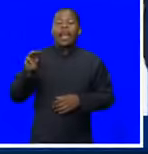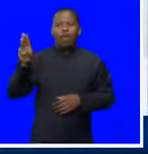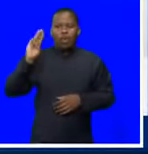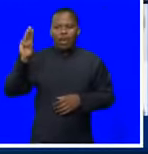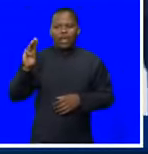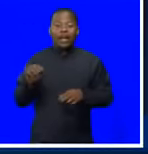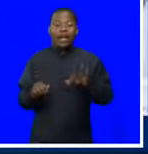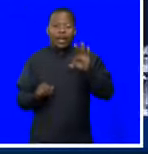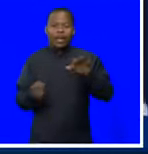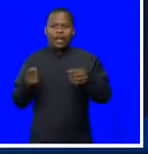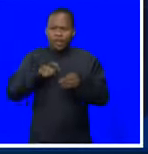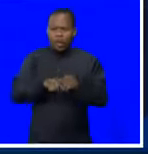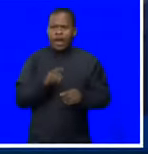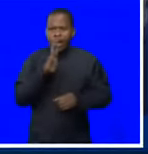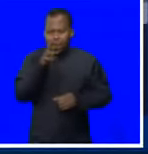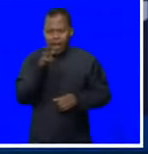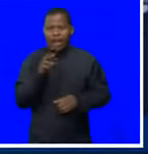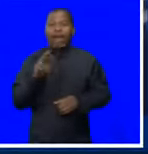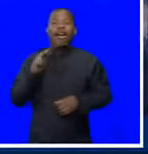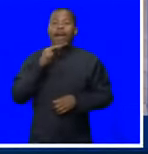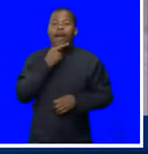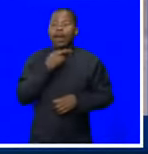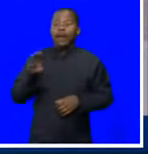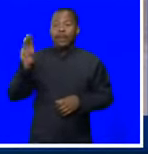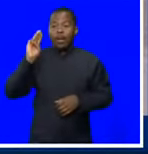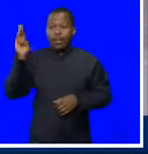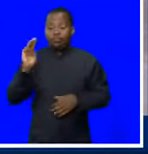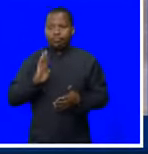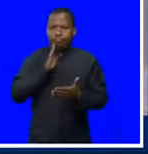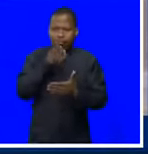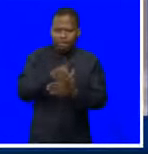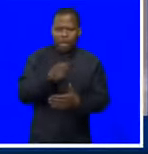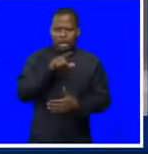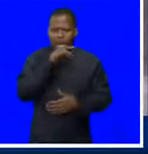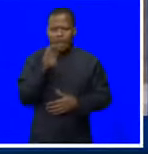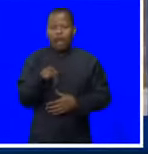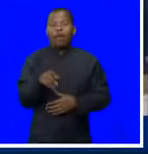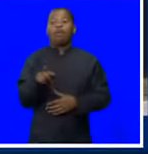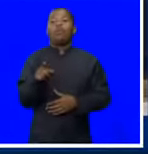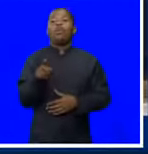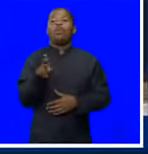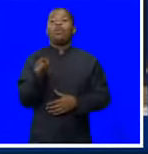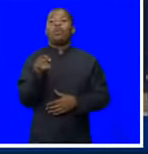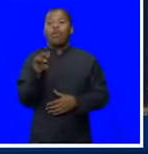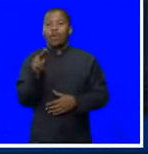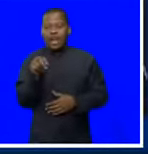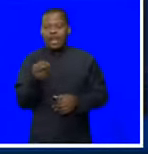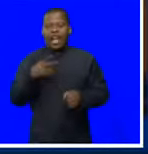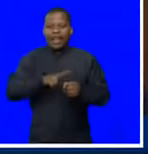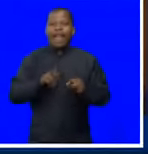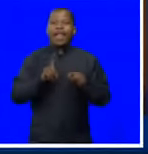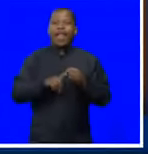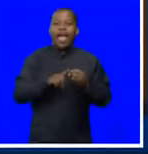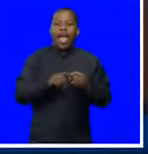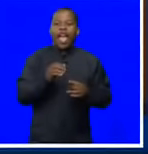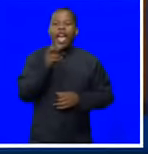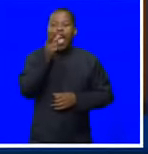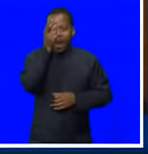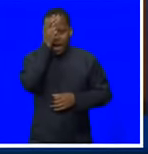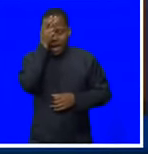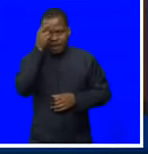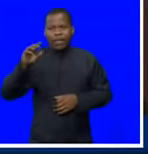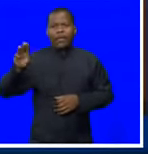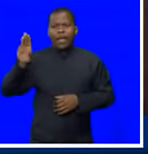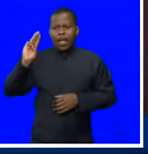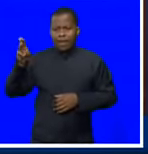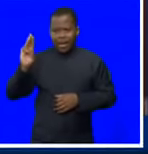welive leRussia Vladimir Putin ubheka ukuthi abambethe inkulumo nemlingano wakhe welive leTurkey Tayyip Recep Erdogan